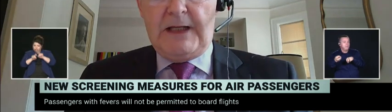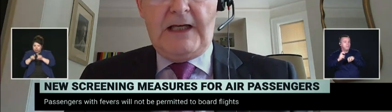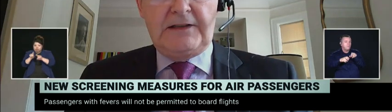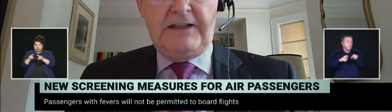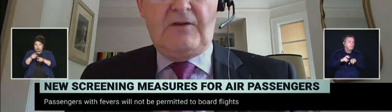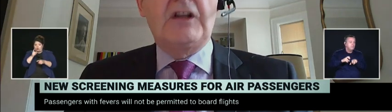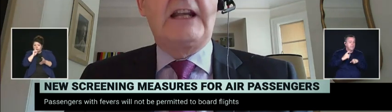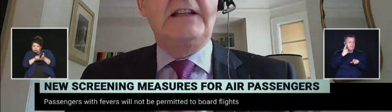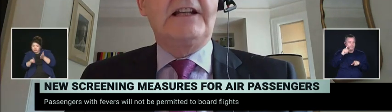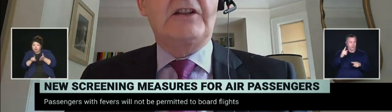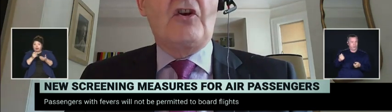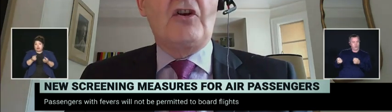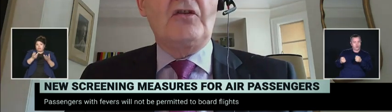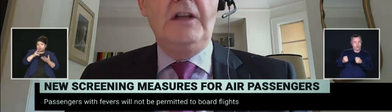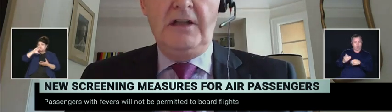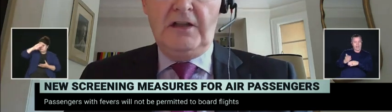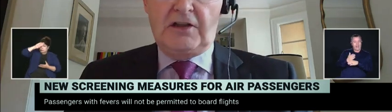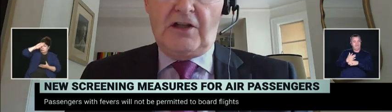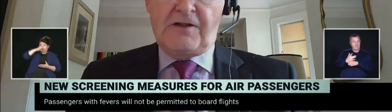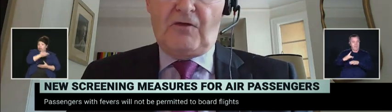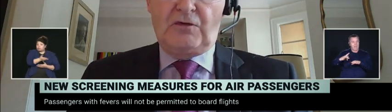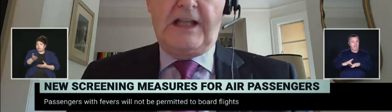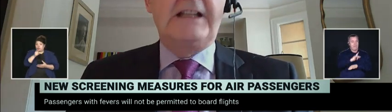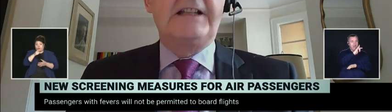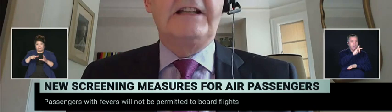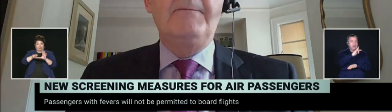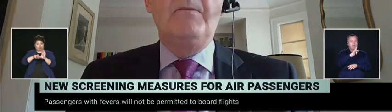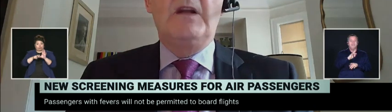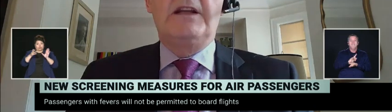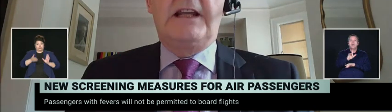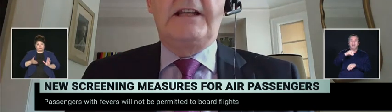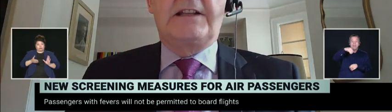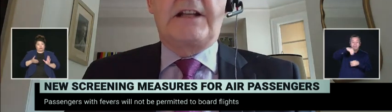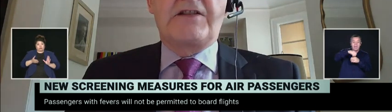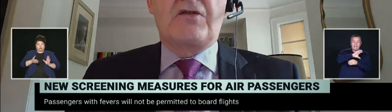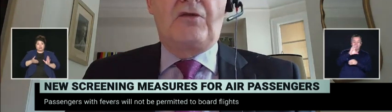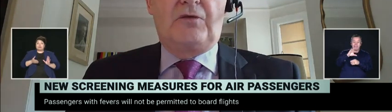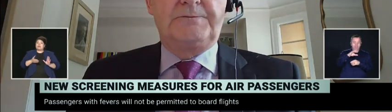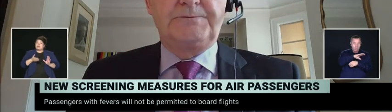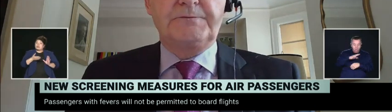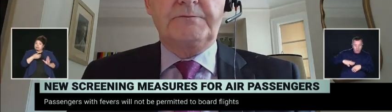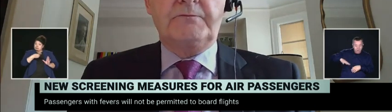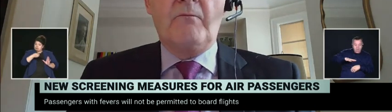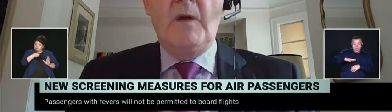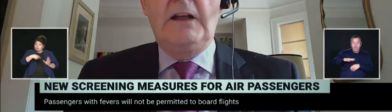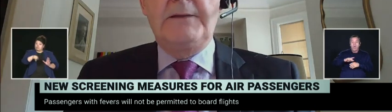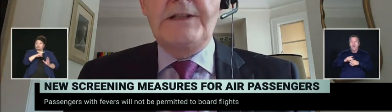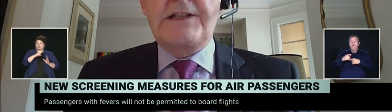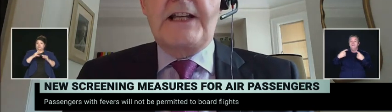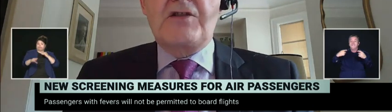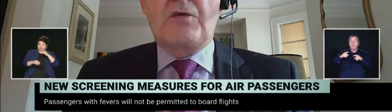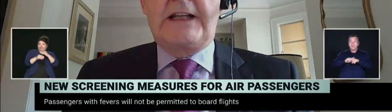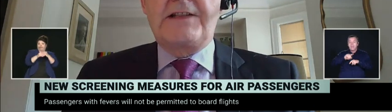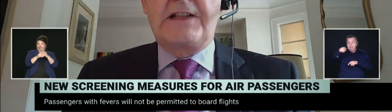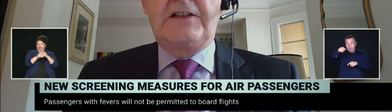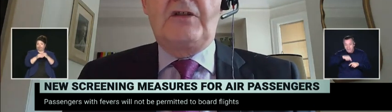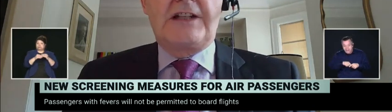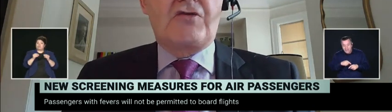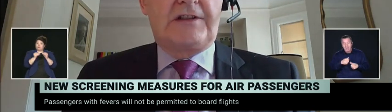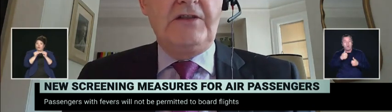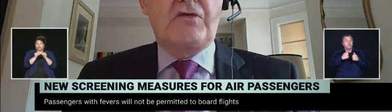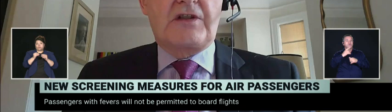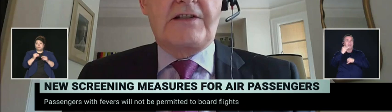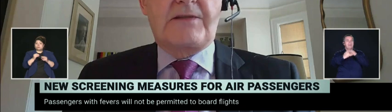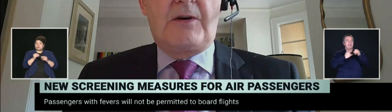le départ des vols intérieurs, transfrontaliers et internationaux. L'Administration canadienne